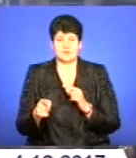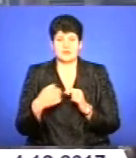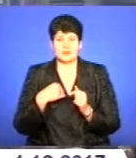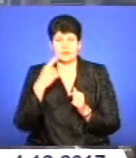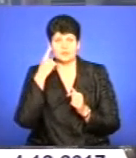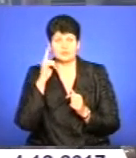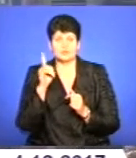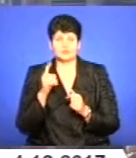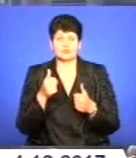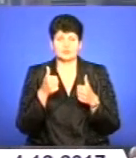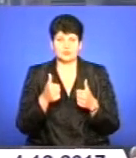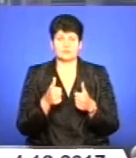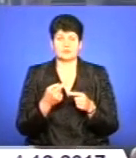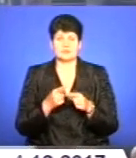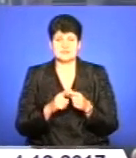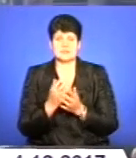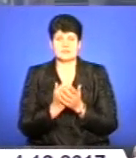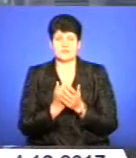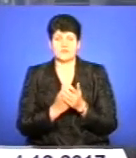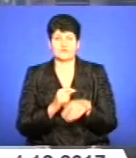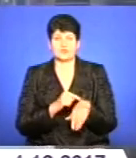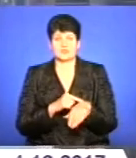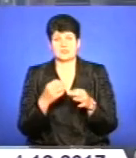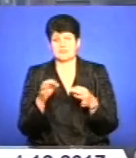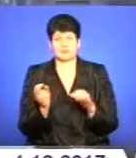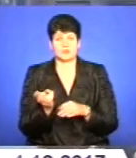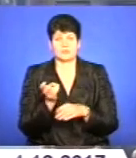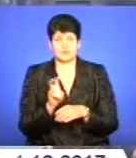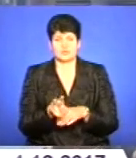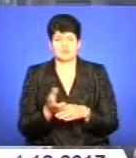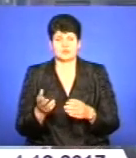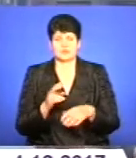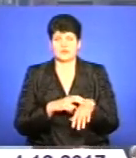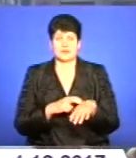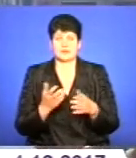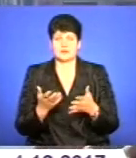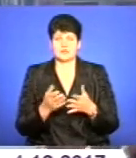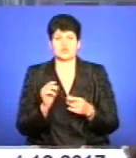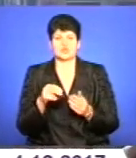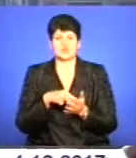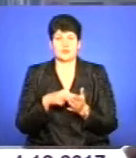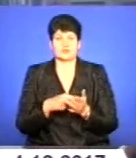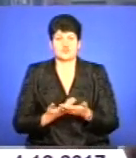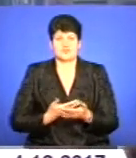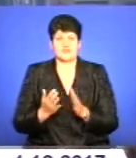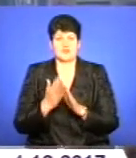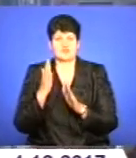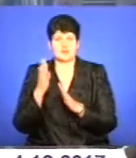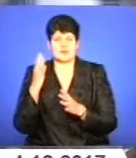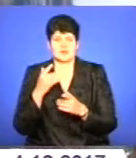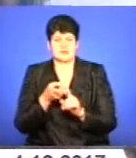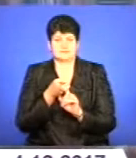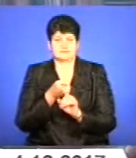що фактично рахується заброньована година, на яку ти вільно приходиш і відвідуєш лікаря. ніж стояти в живій черзі і